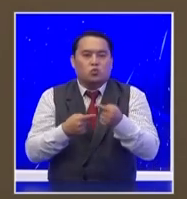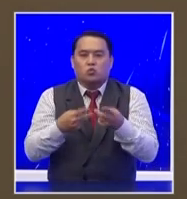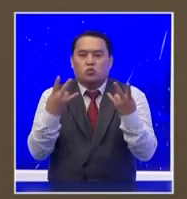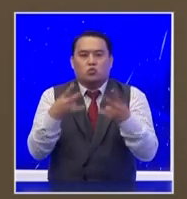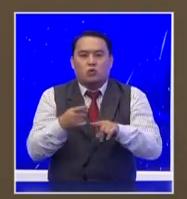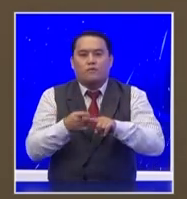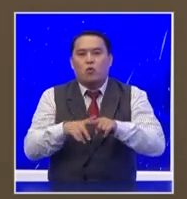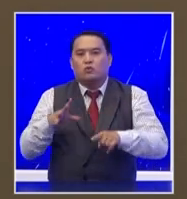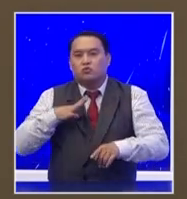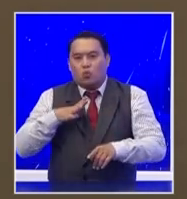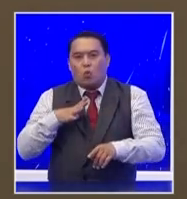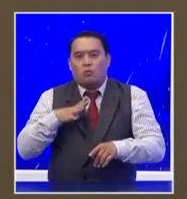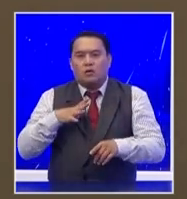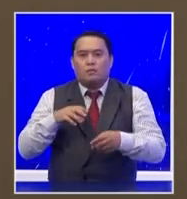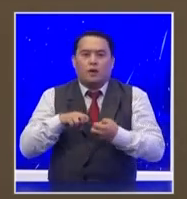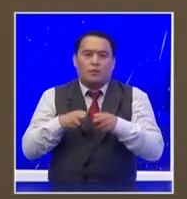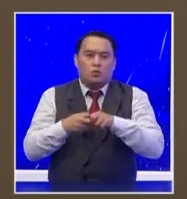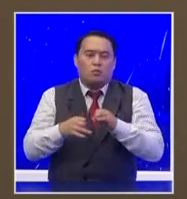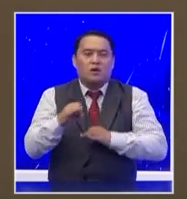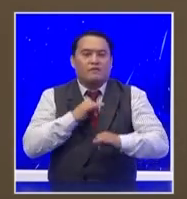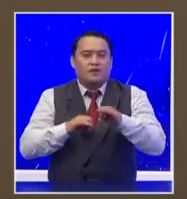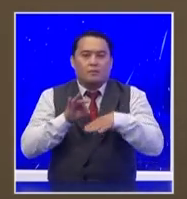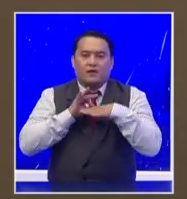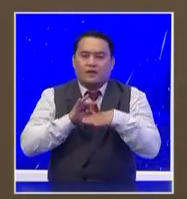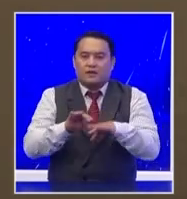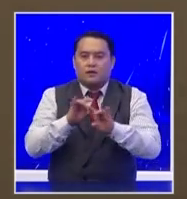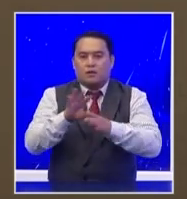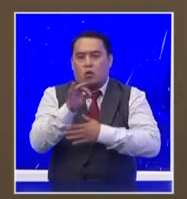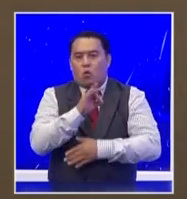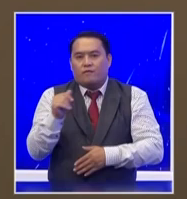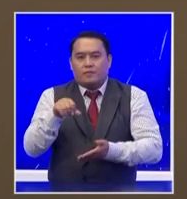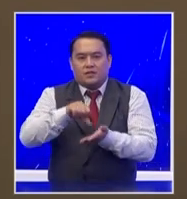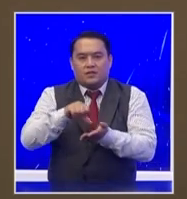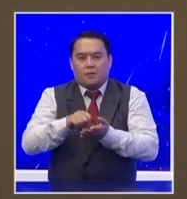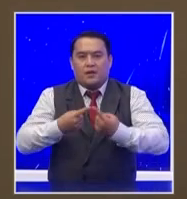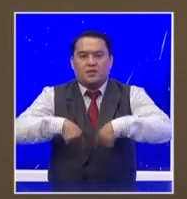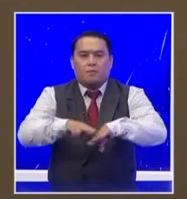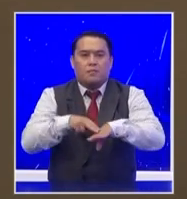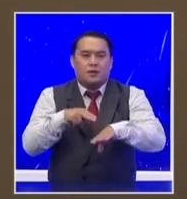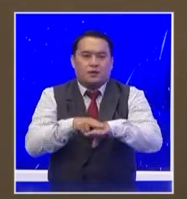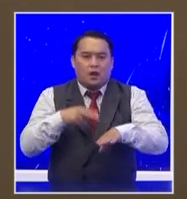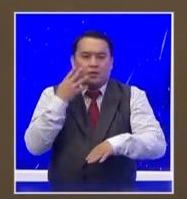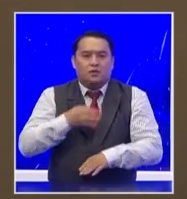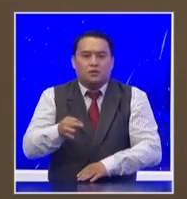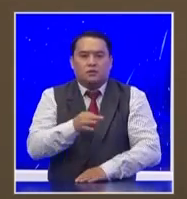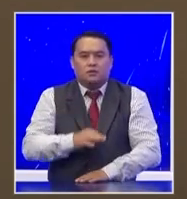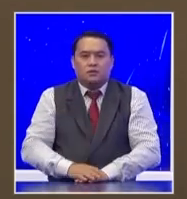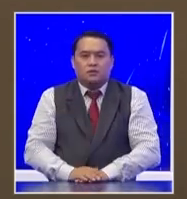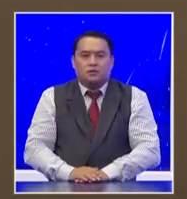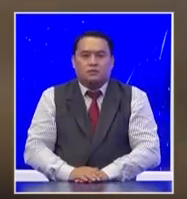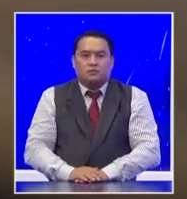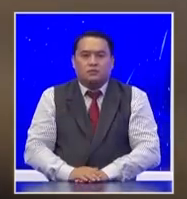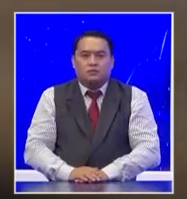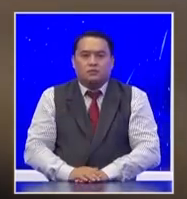и не стали писать заявление друг на друга. Но с ними профилактическую беседу мы провели, рассказал официальный представитель департамента полиции Алматы Салтанат